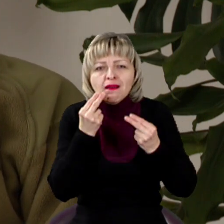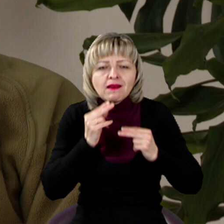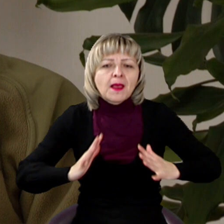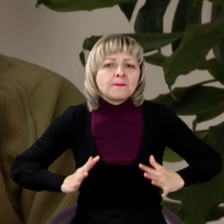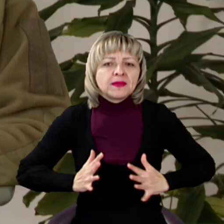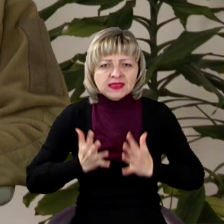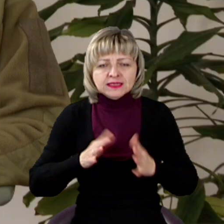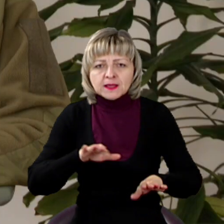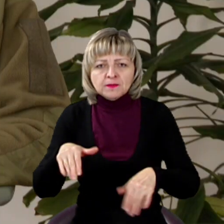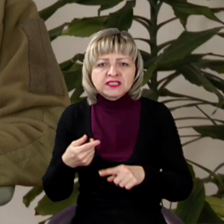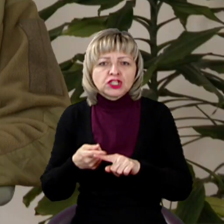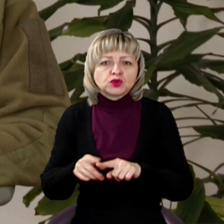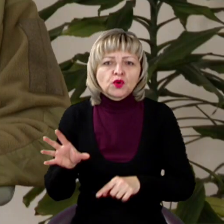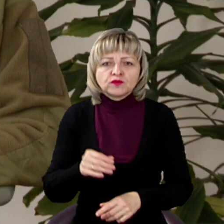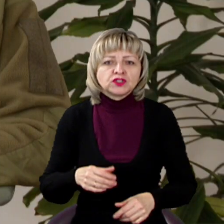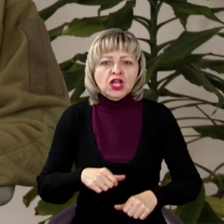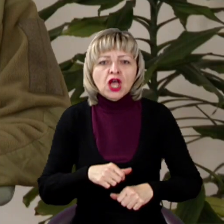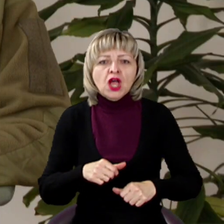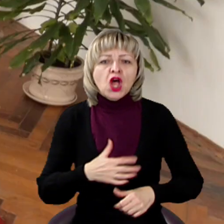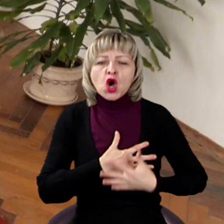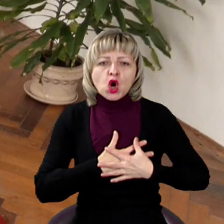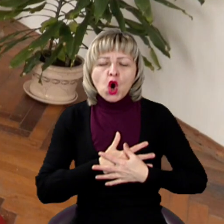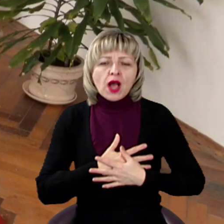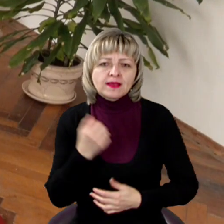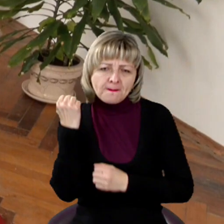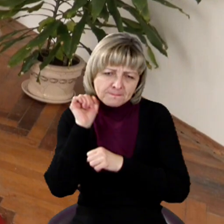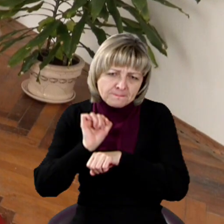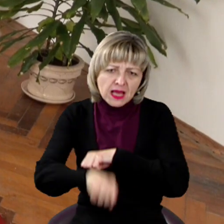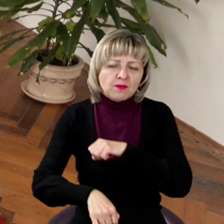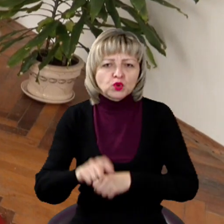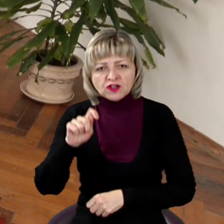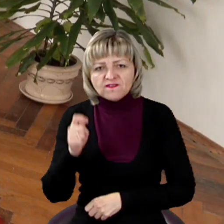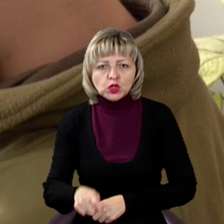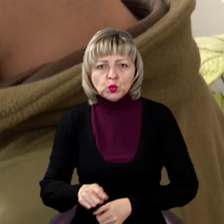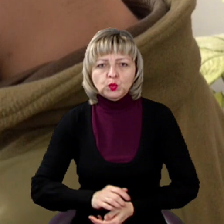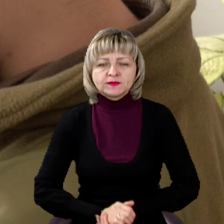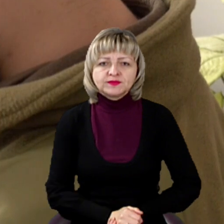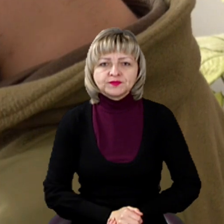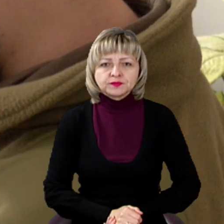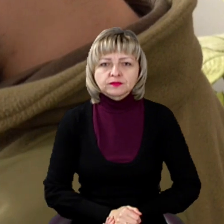після того всього. Кохання переможе війну. Олена